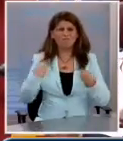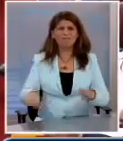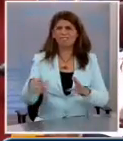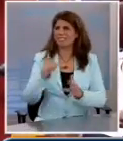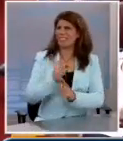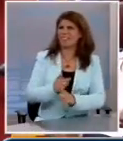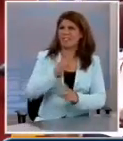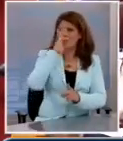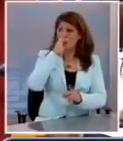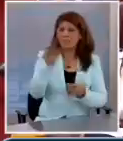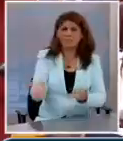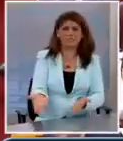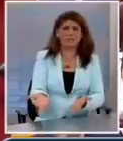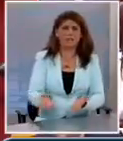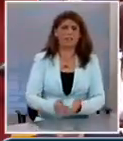Πολιτική υποκρισία.